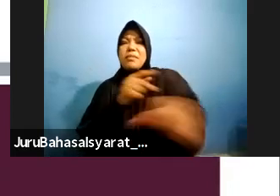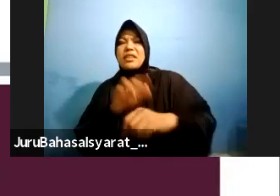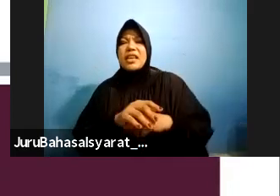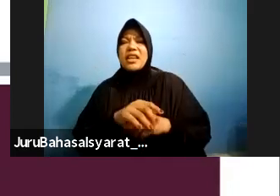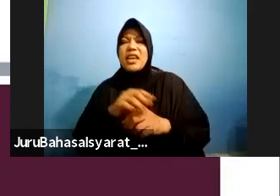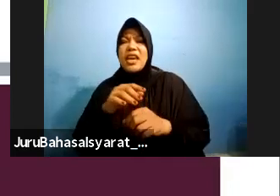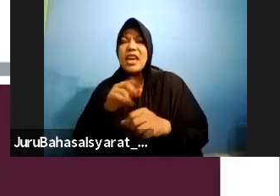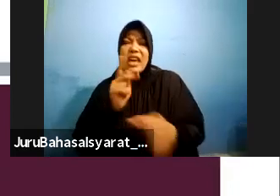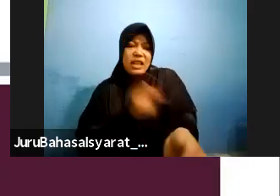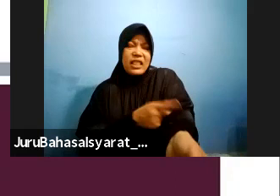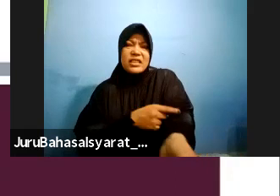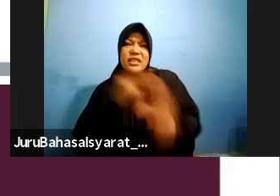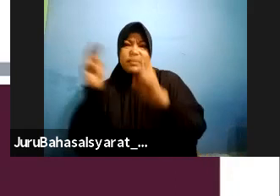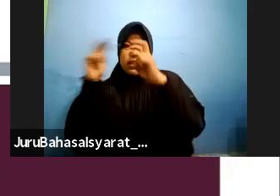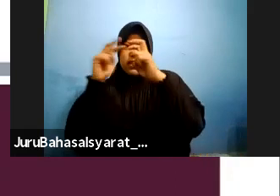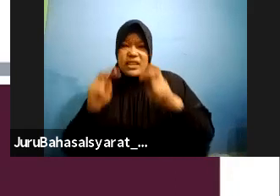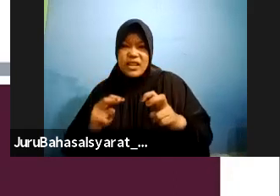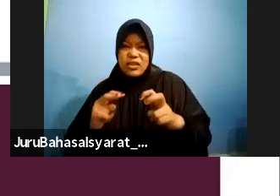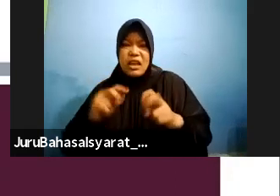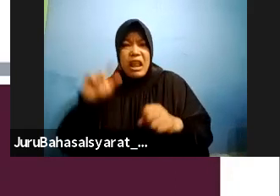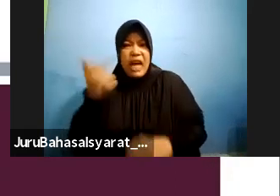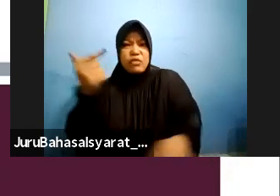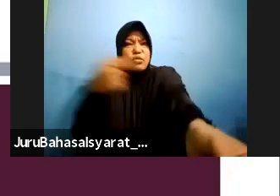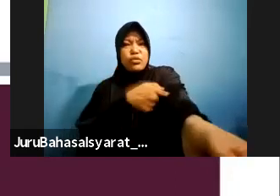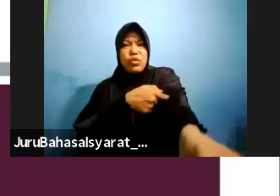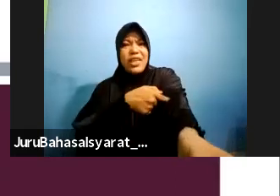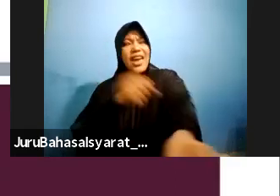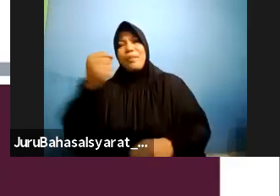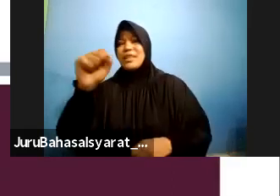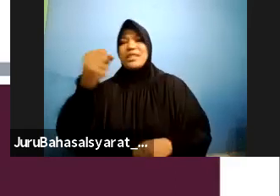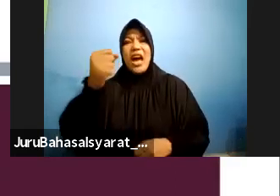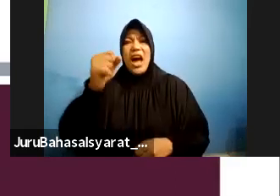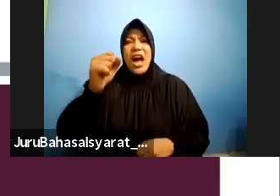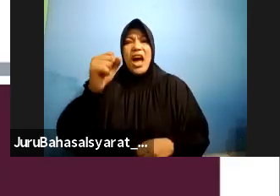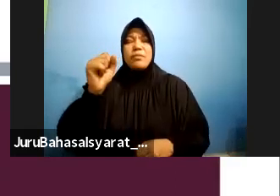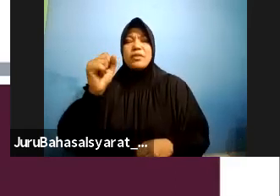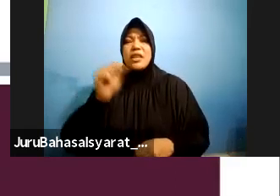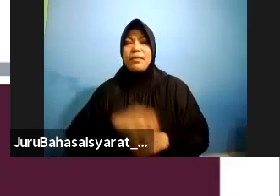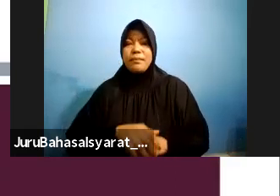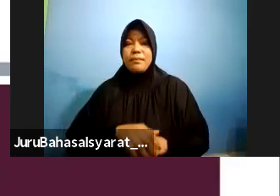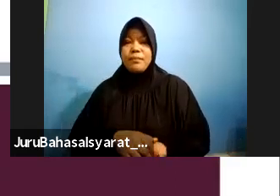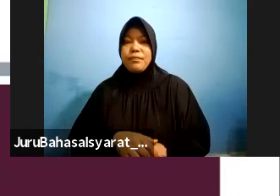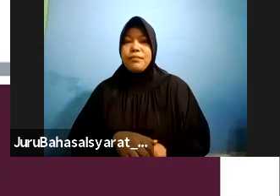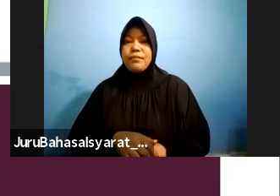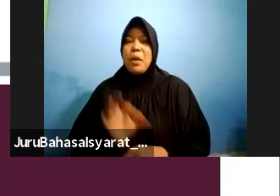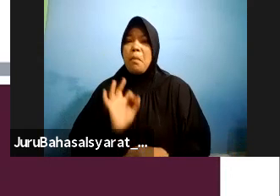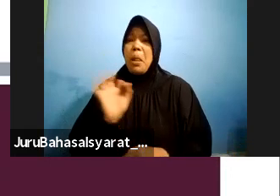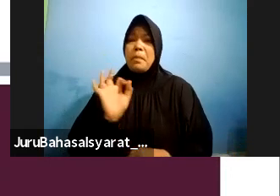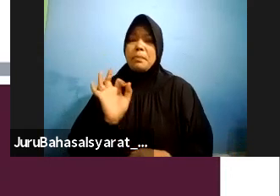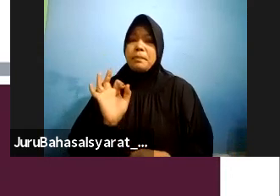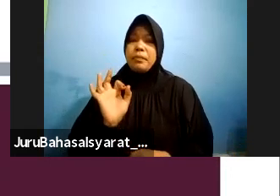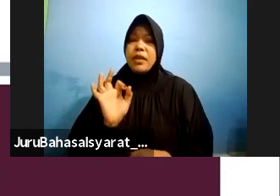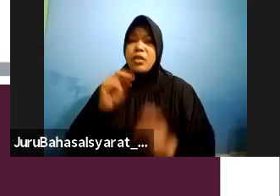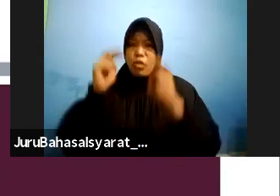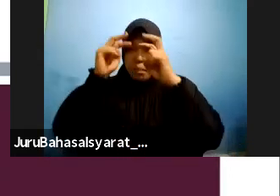Tidak bisa November ini langsung disuntikan gitu ya untuk umum gitu, belum. Dan masih ada